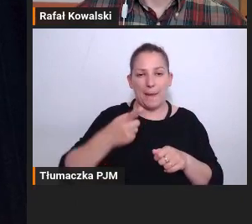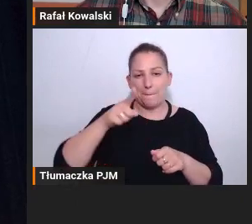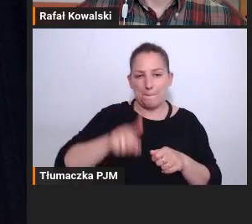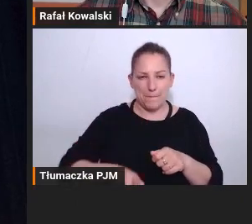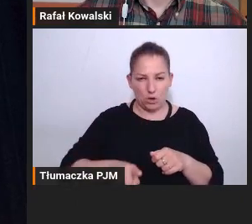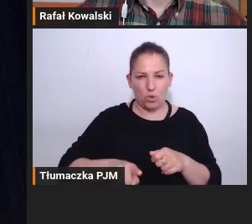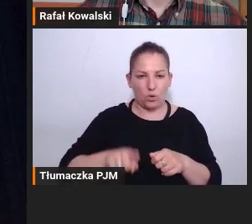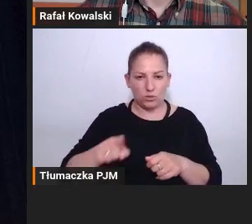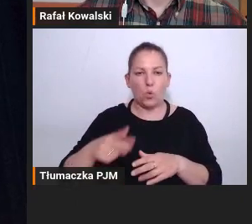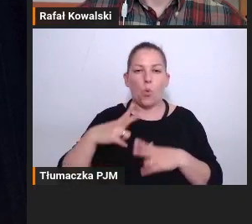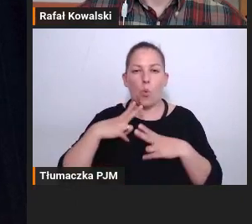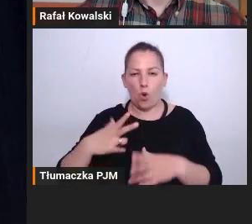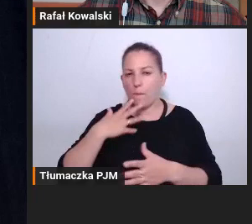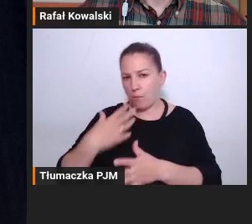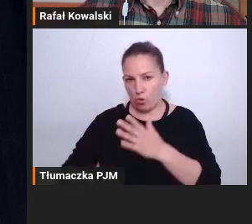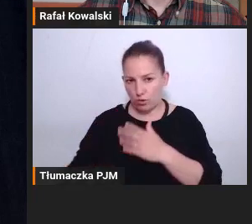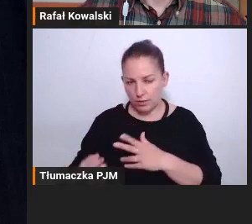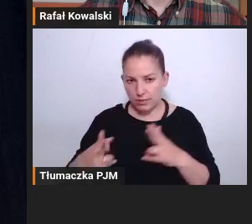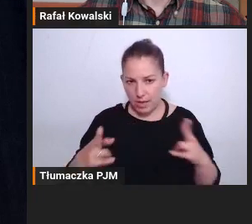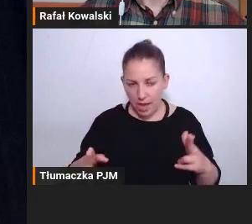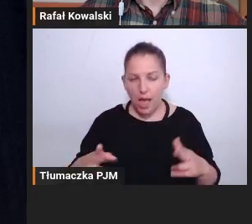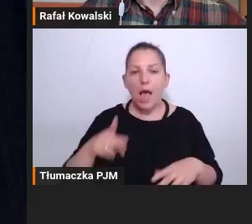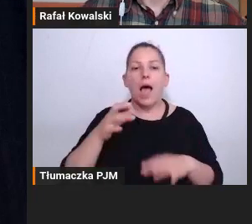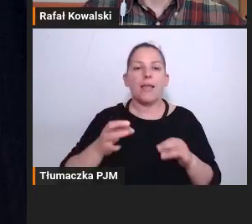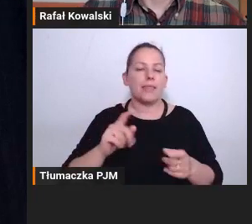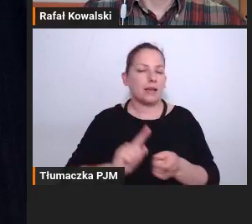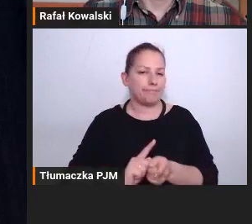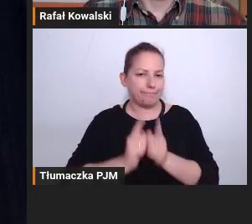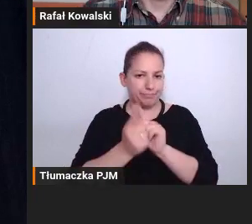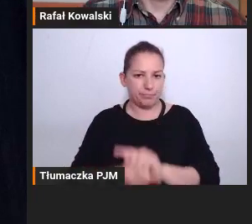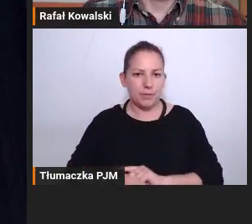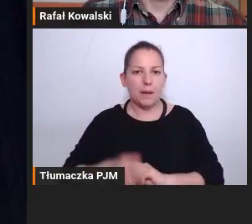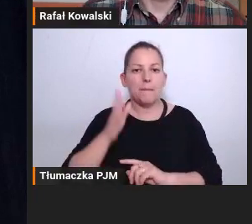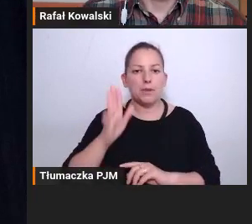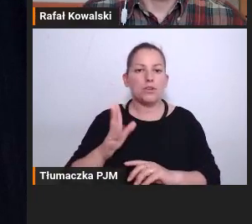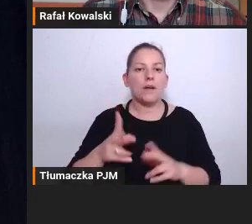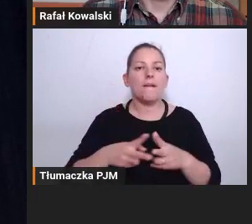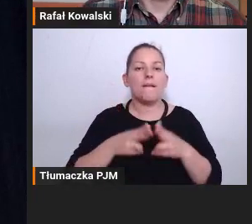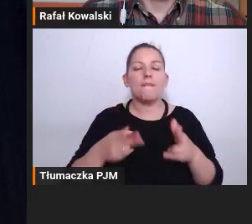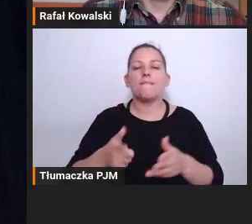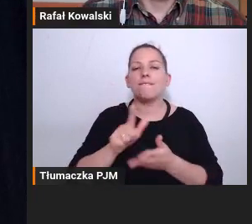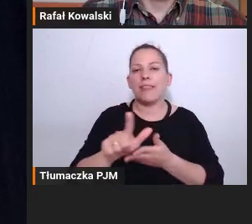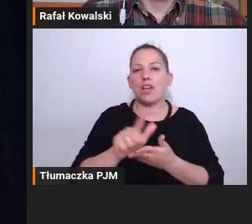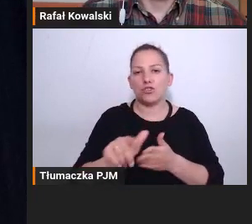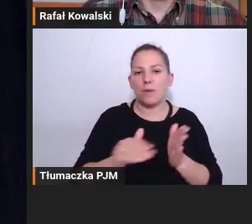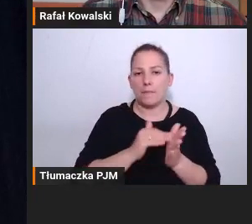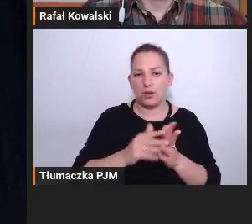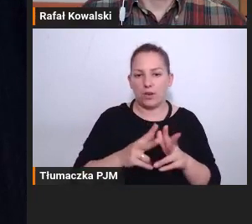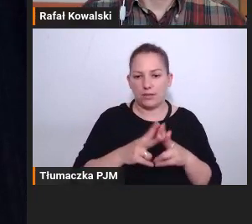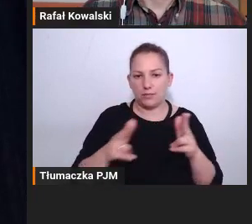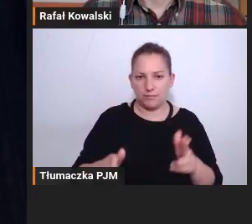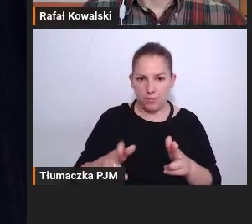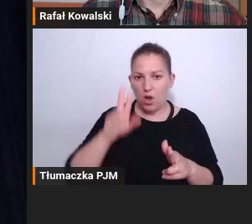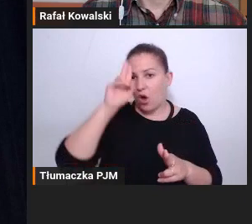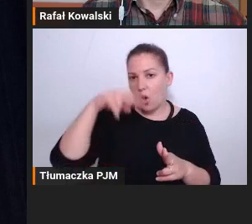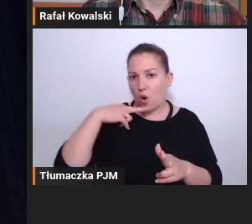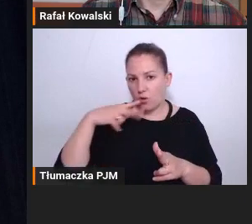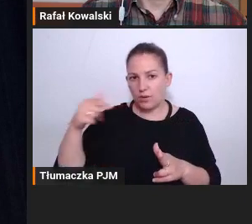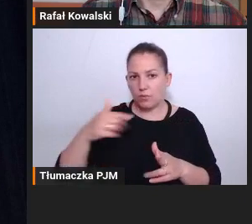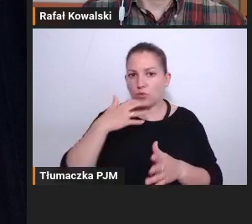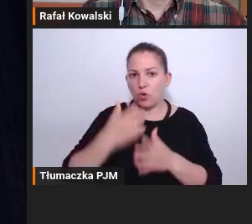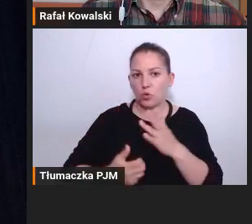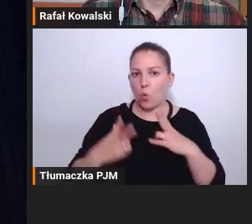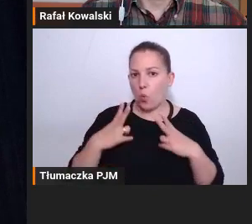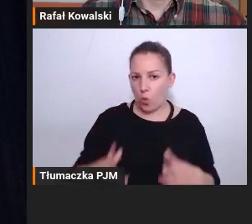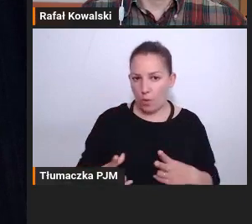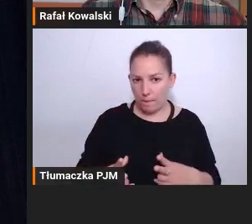urlopu może skorzystać. W tym momencie to ulega zmianie i będzie, że w ciągu 12 miesięcy ojciec z takiego urlopu będzie mógł skorzystać.